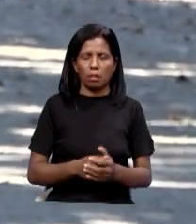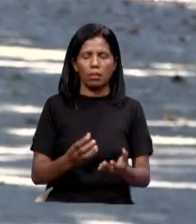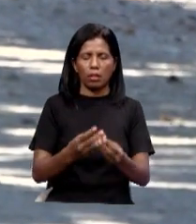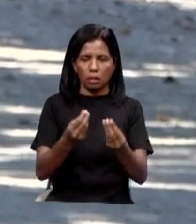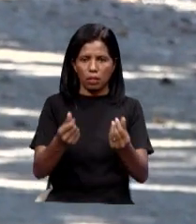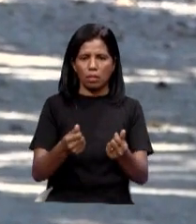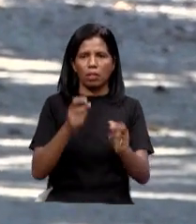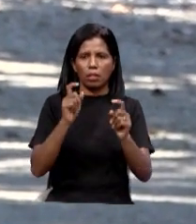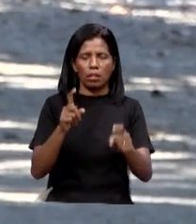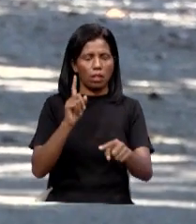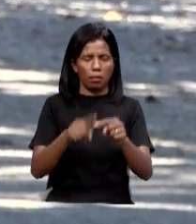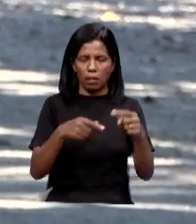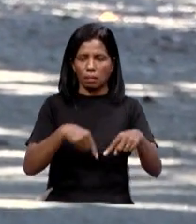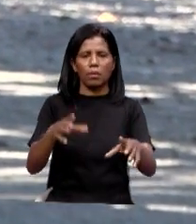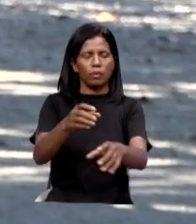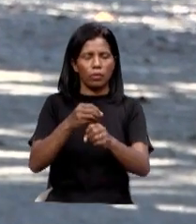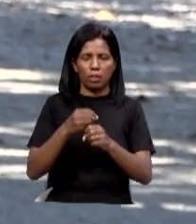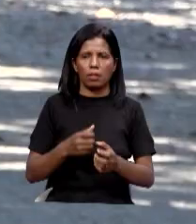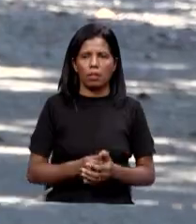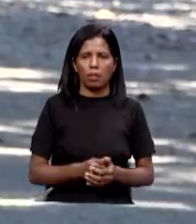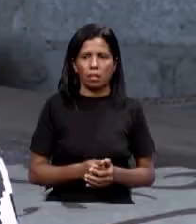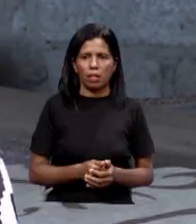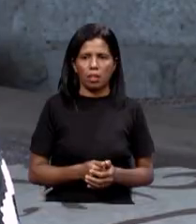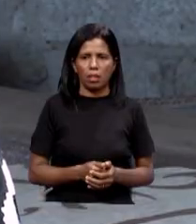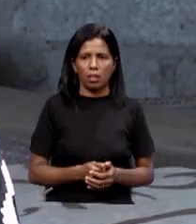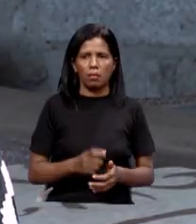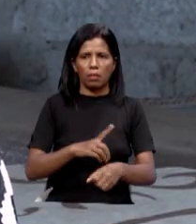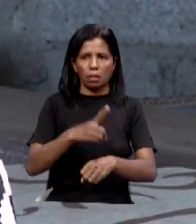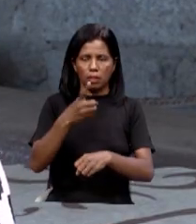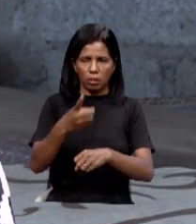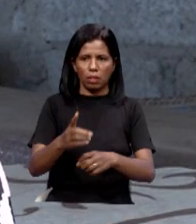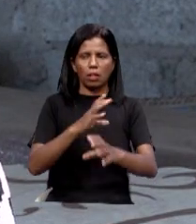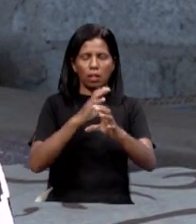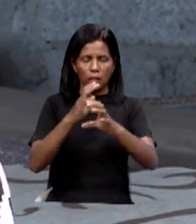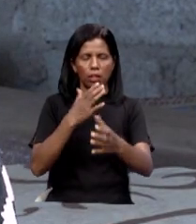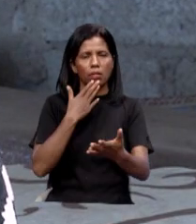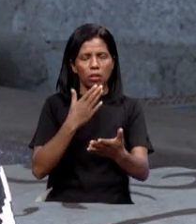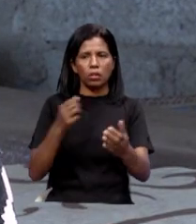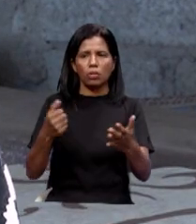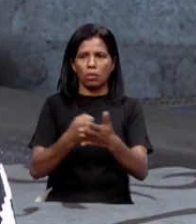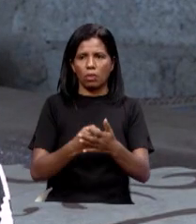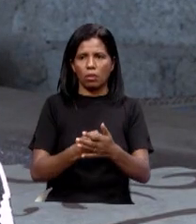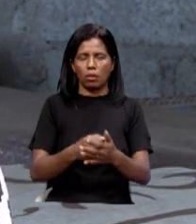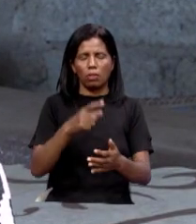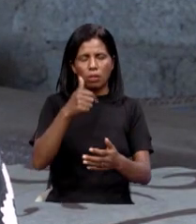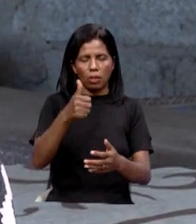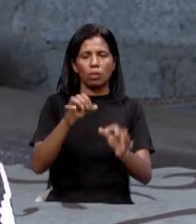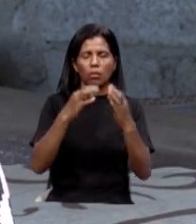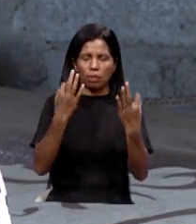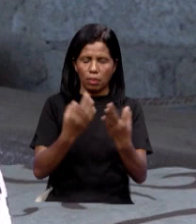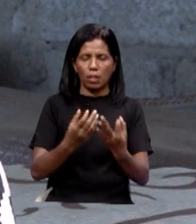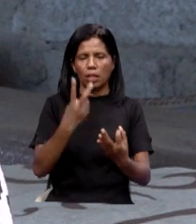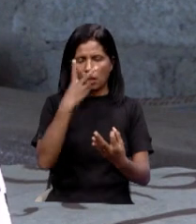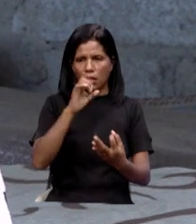tuan los ni dekli lalik abah hilida. Ubah mana hansa disaster ini natong harta sop. O dia mai, one family hari hau dia. Misan